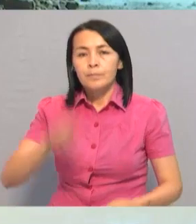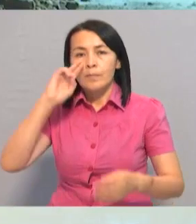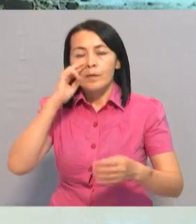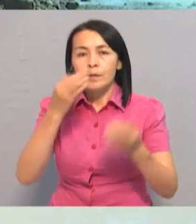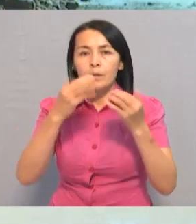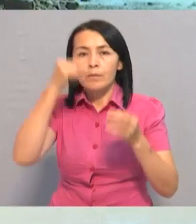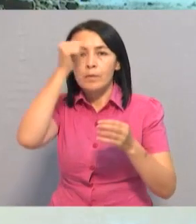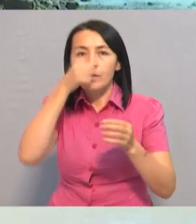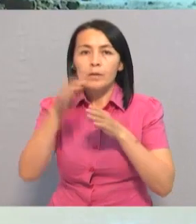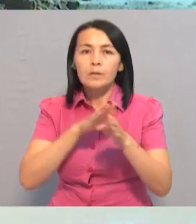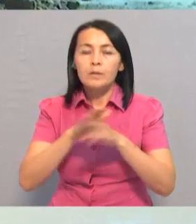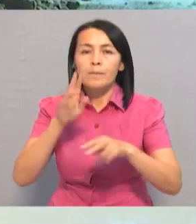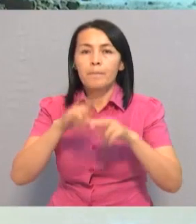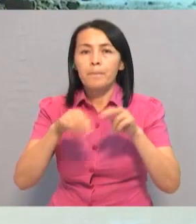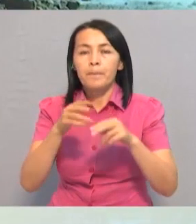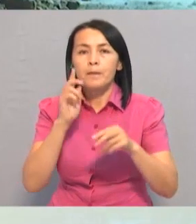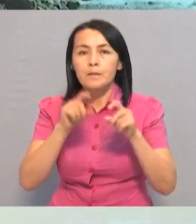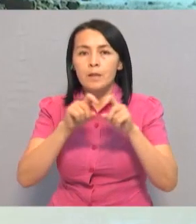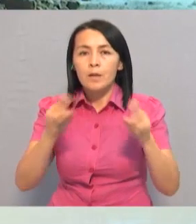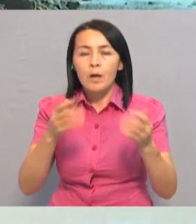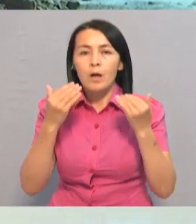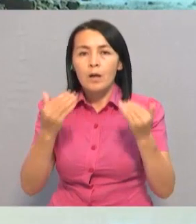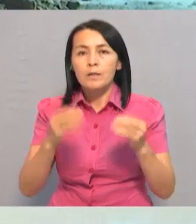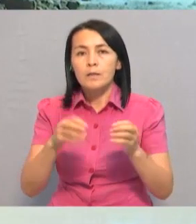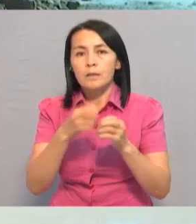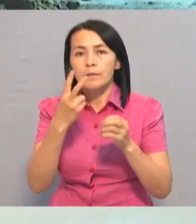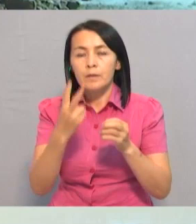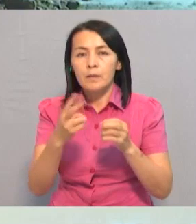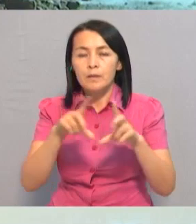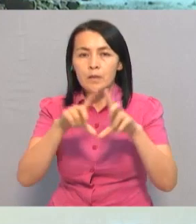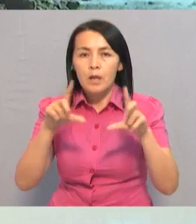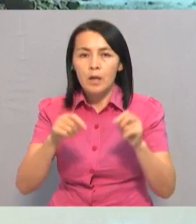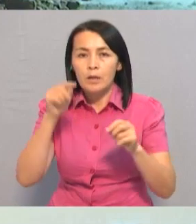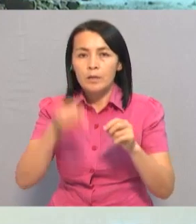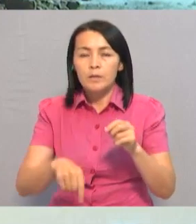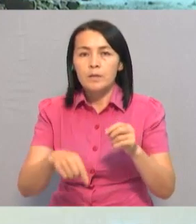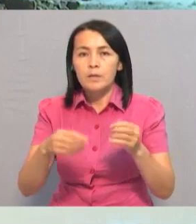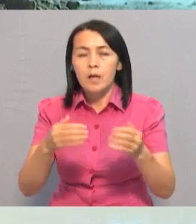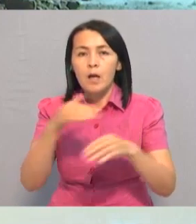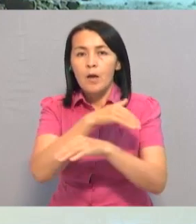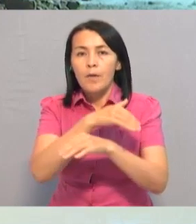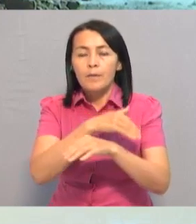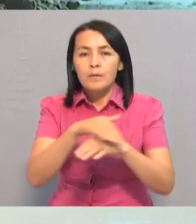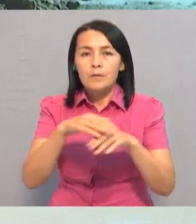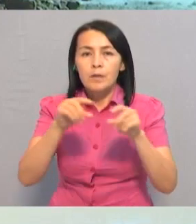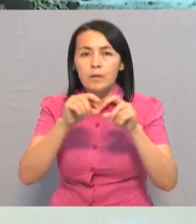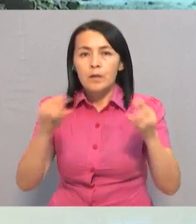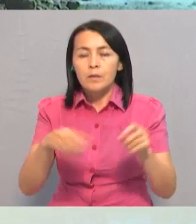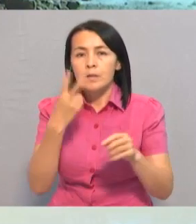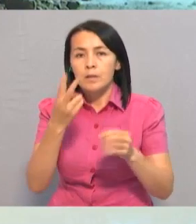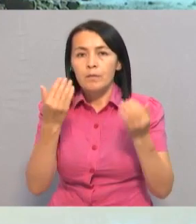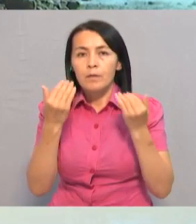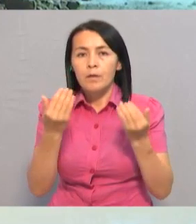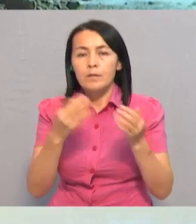В Шымкенте в этом году ведется строительство канализационной системы на 12 объектах. Из них магистральных канализационных коллектора 2.